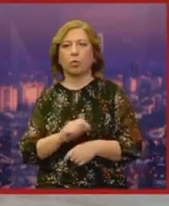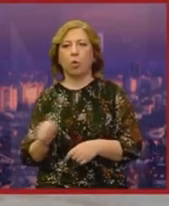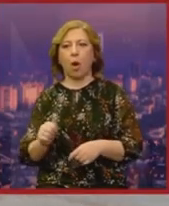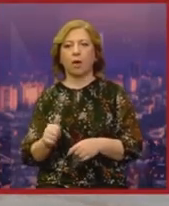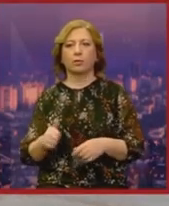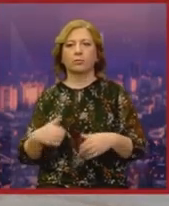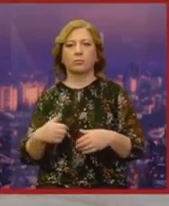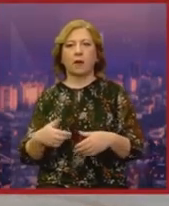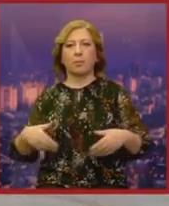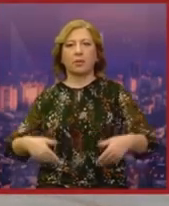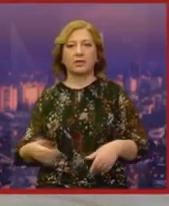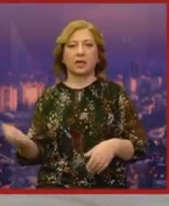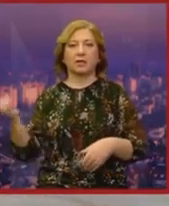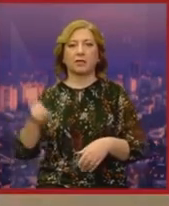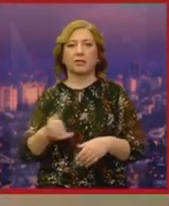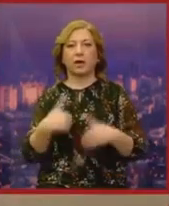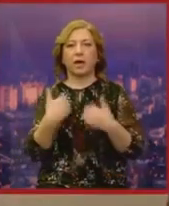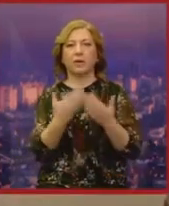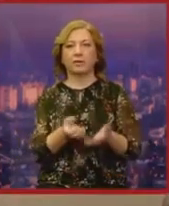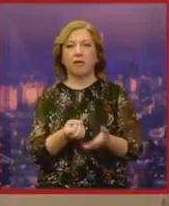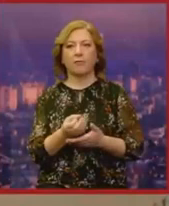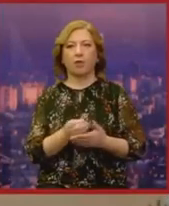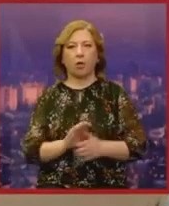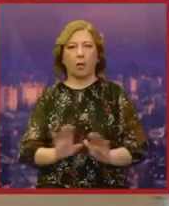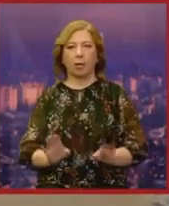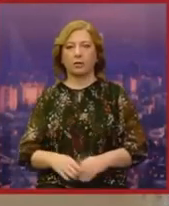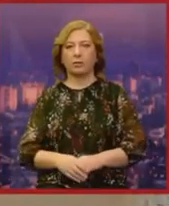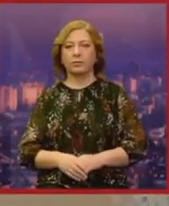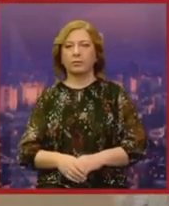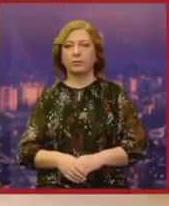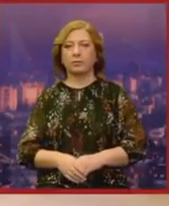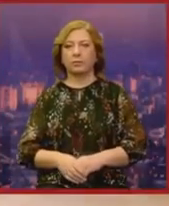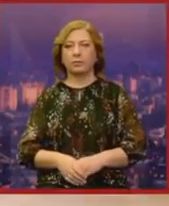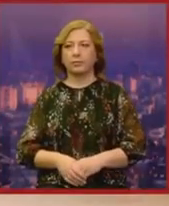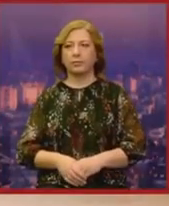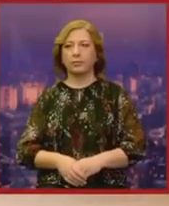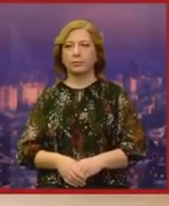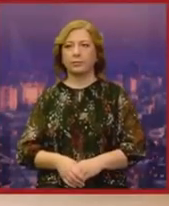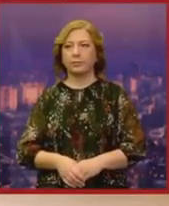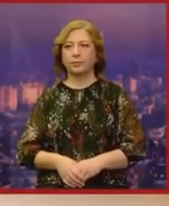clasă doar ca să furnizeze niște informații și niște